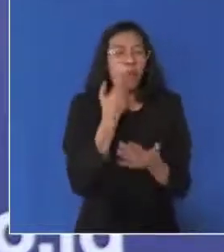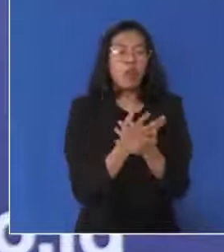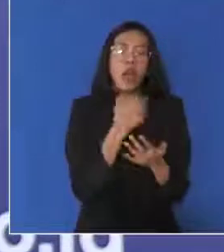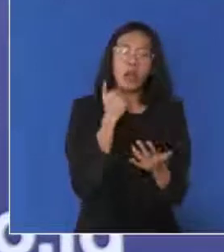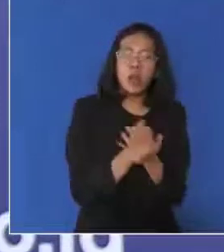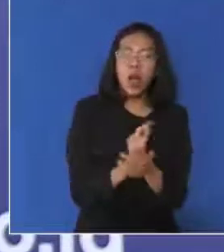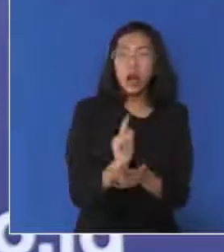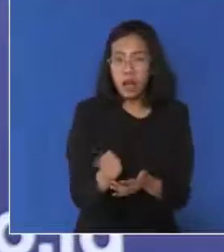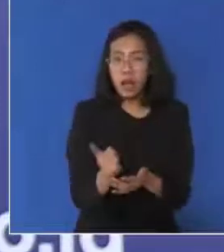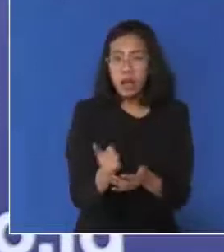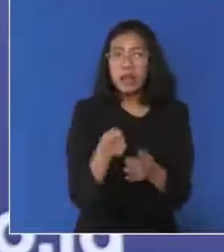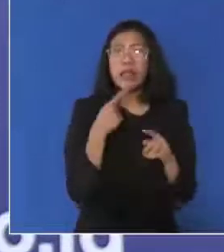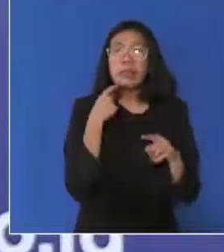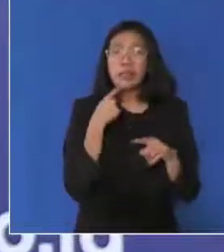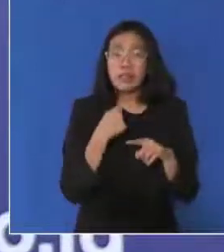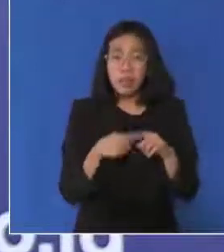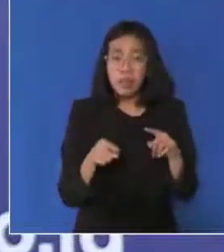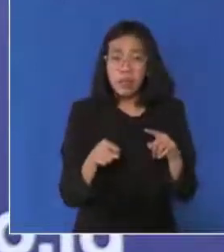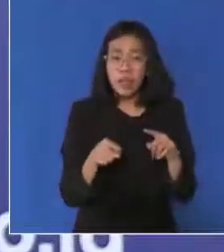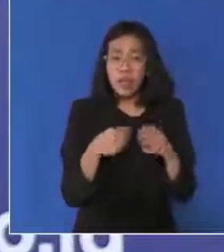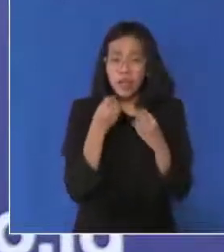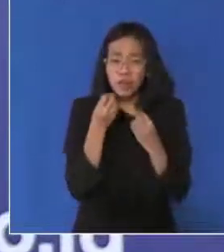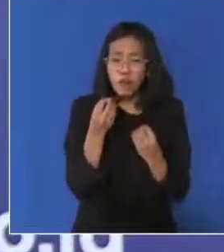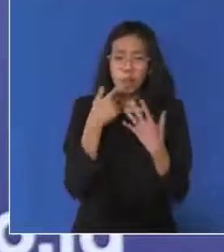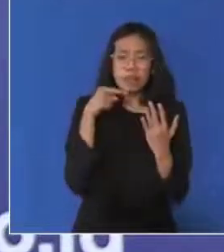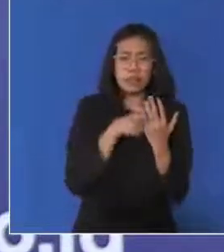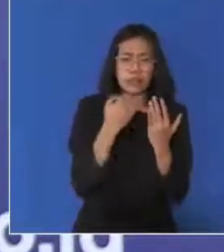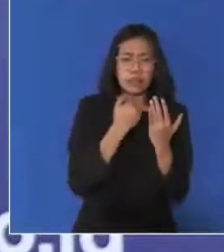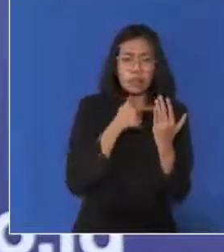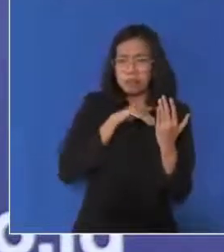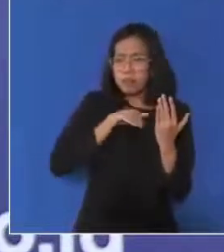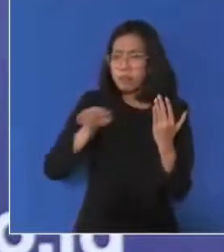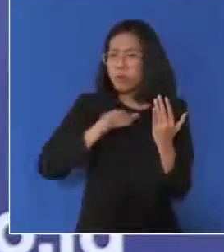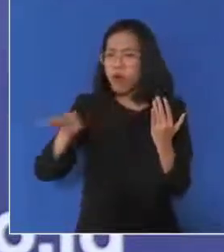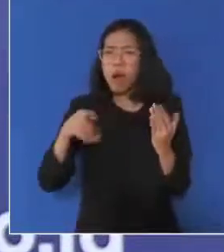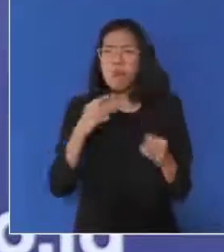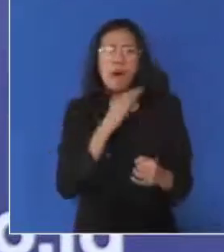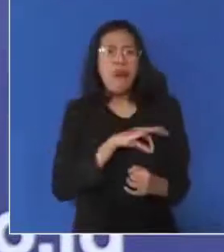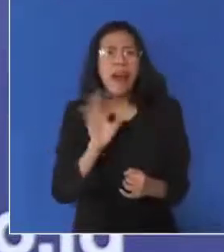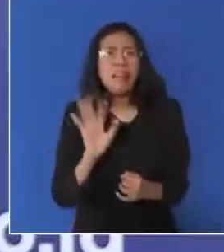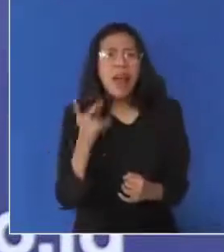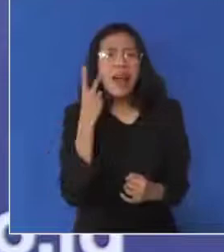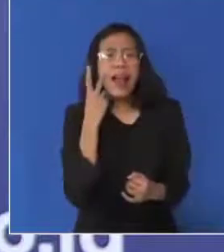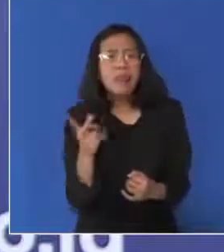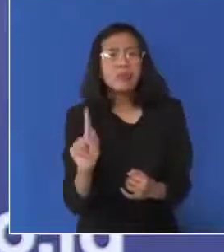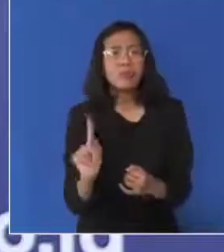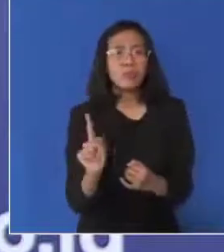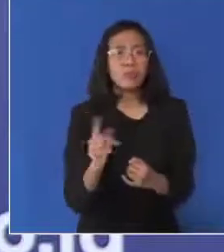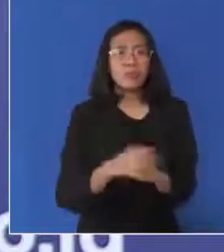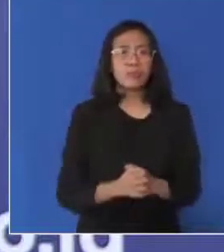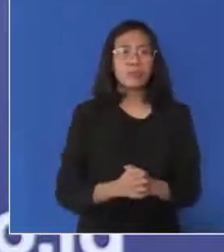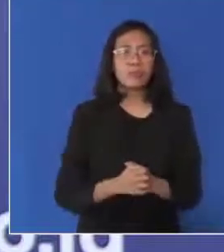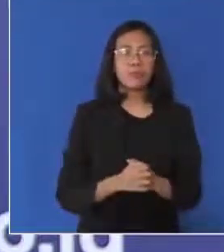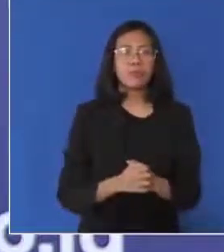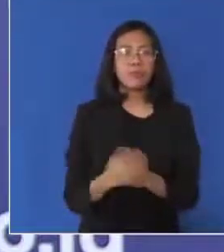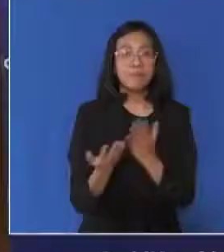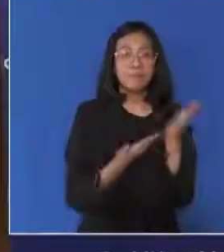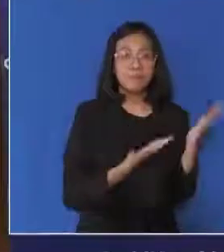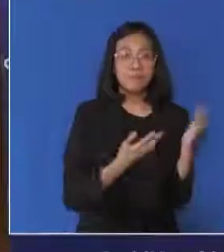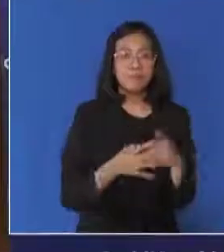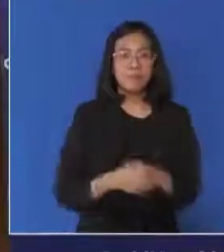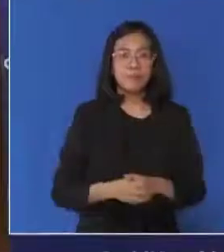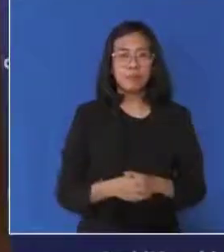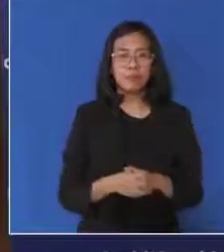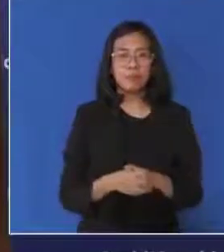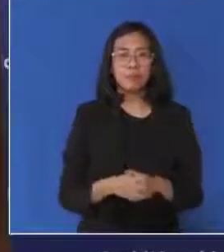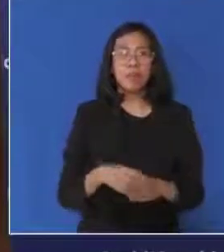pada dasarnya tapi juga ada yang Apakah itu bermanfaat Nah dari sisi influencers Seperti apa Mas puisi Terima kasih Mbak Dewi jadi